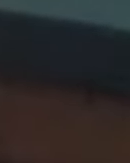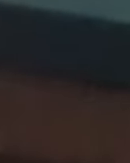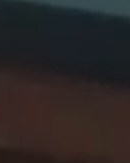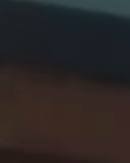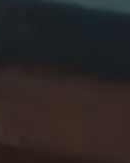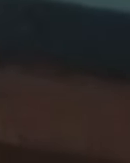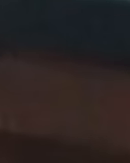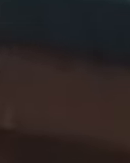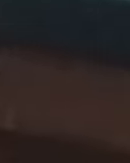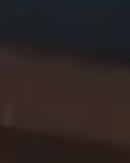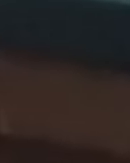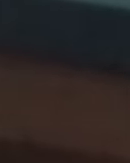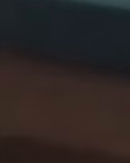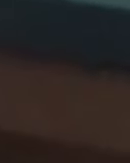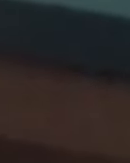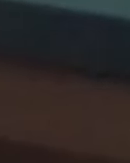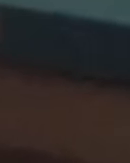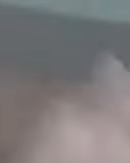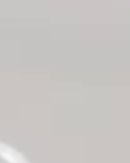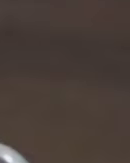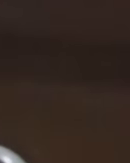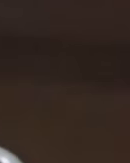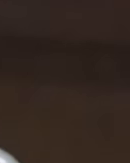sosialisasi dari pemerintah.